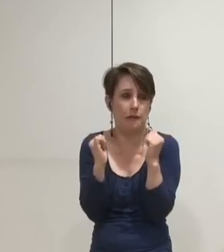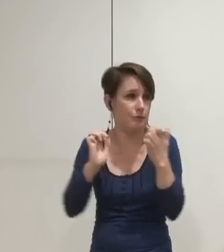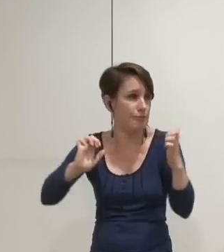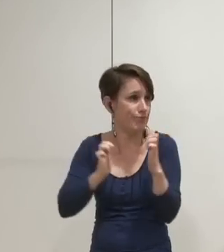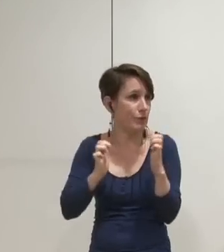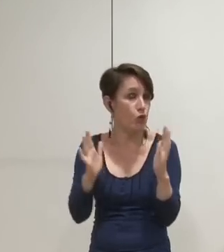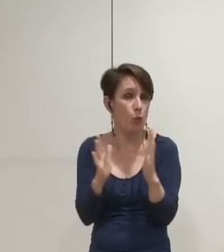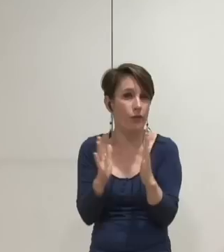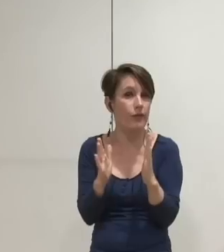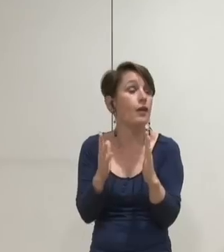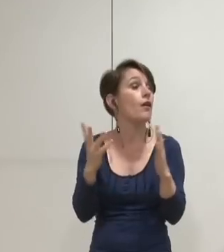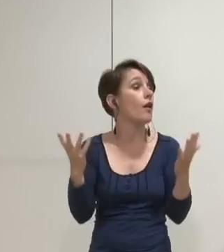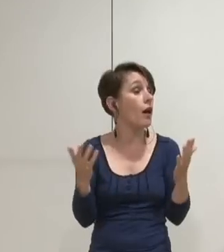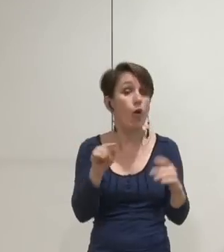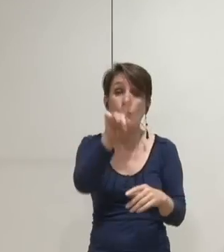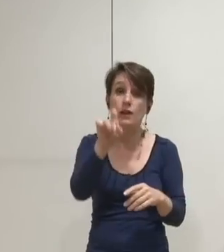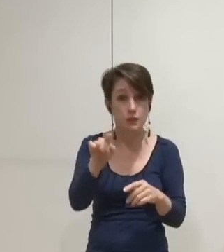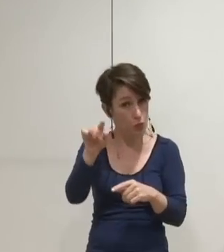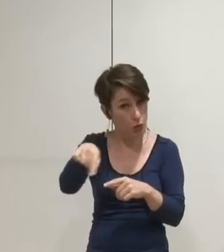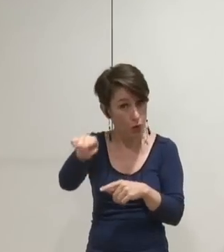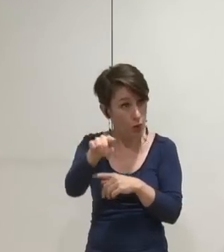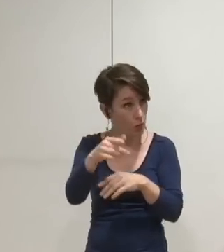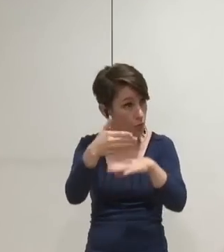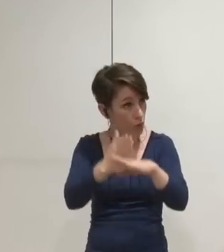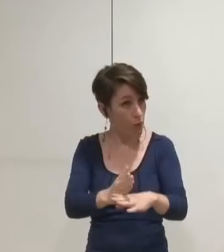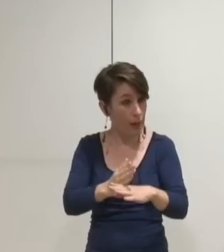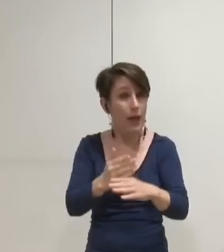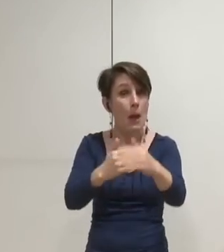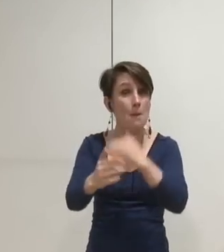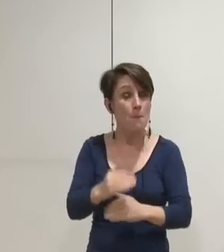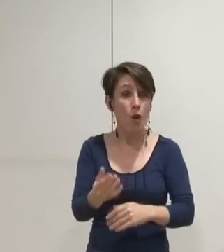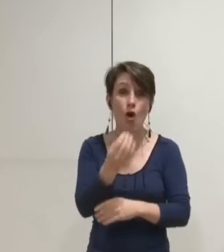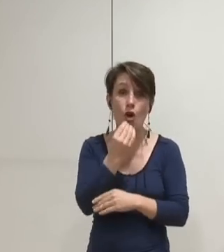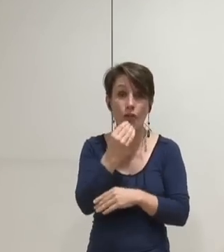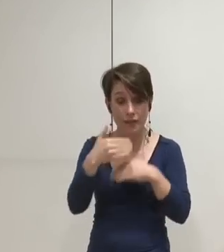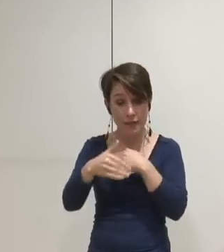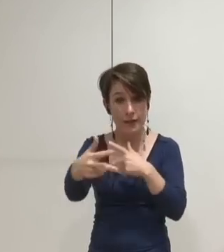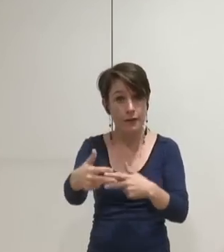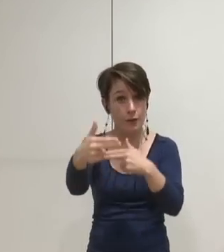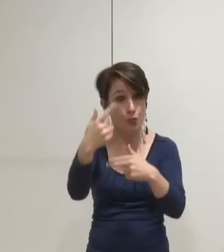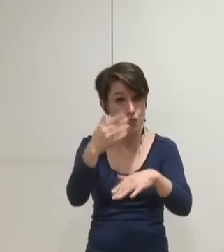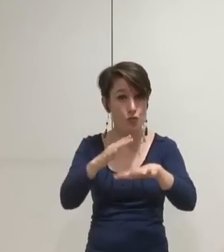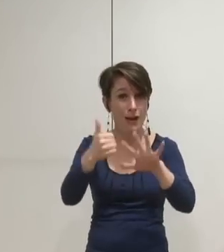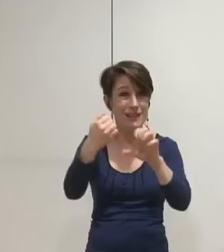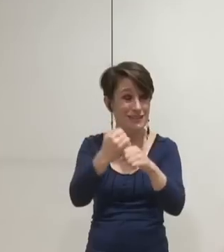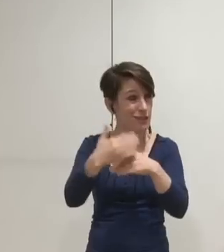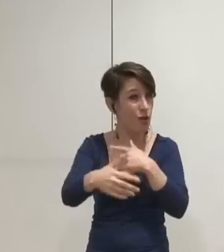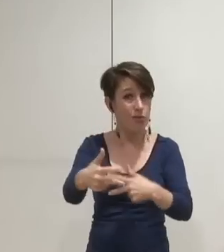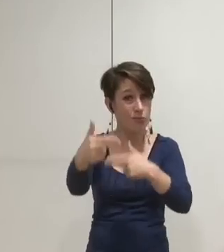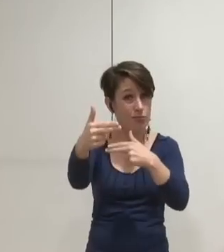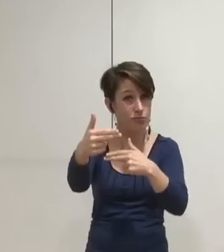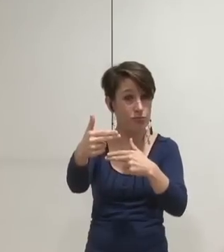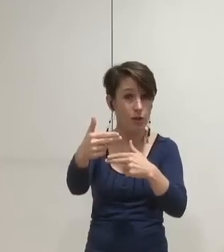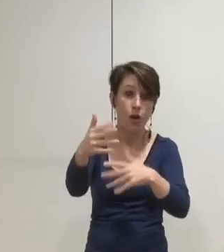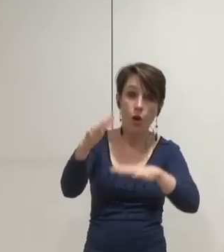prévu un plan cantine pour votre mandat qui anticipe une construction un